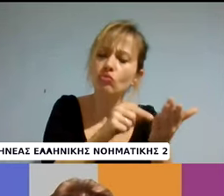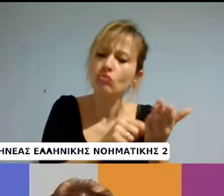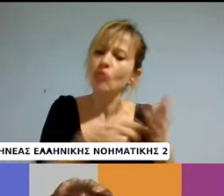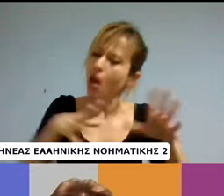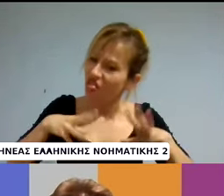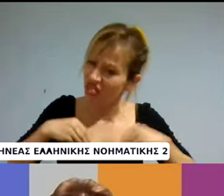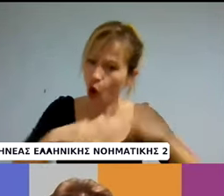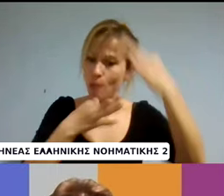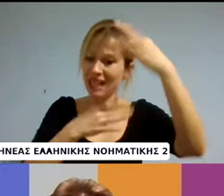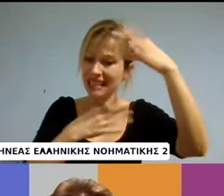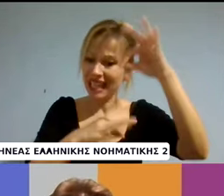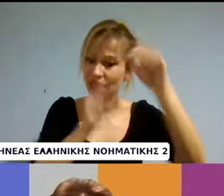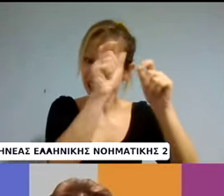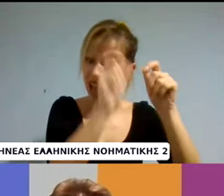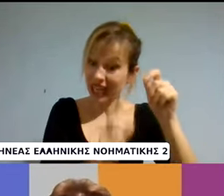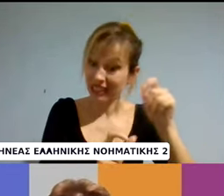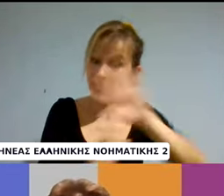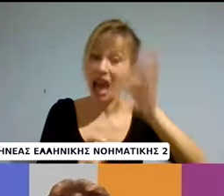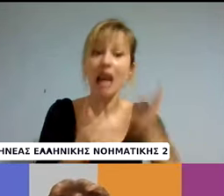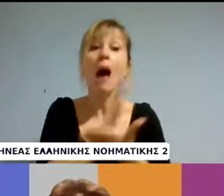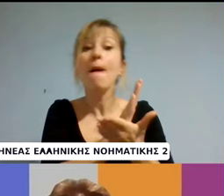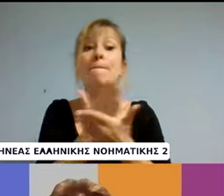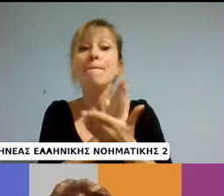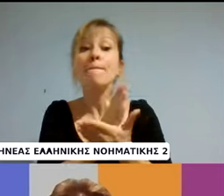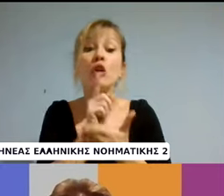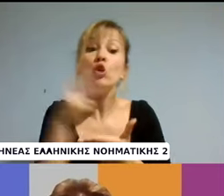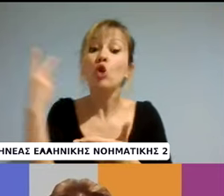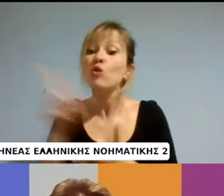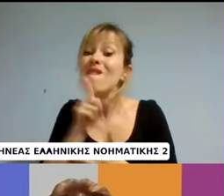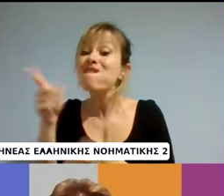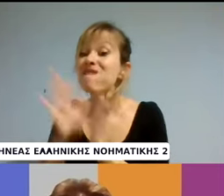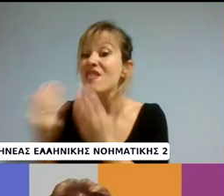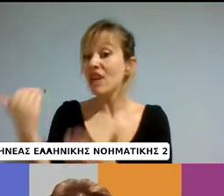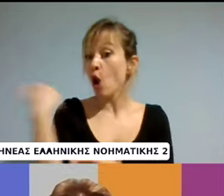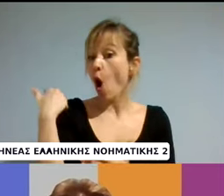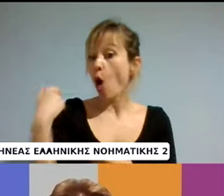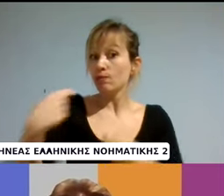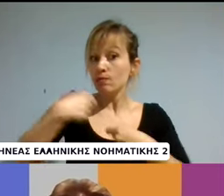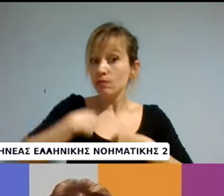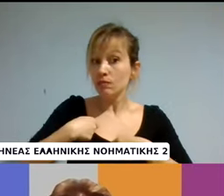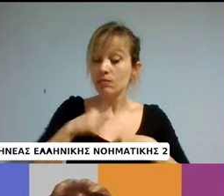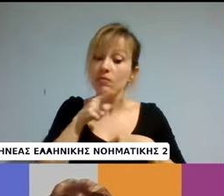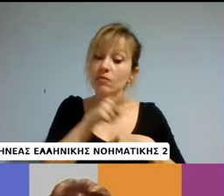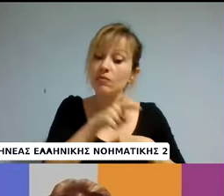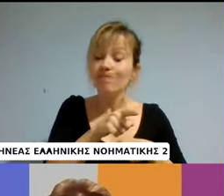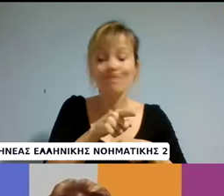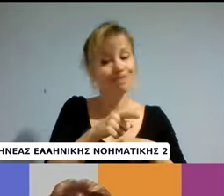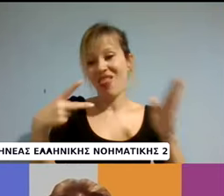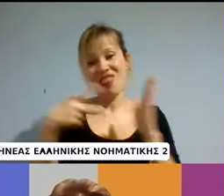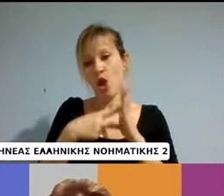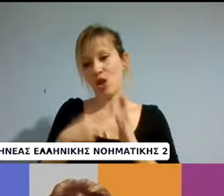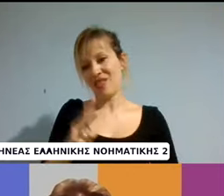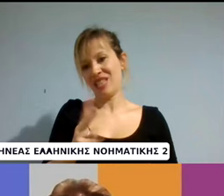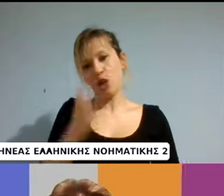χαρακτήρες, αλλά ο μέσος όρος χαρακτήρων σε αυτό το βιβλίο που θέλετε να μου αναθέσετε είναι αυτός και όχι 2.200.